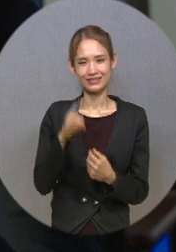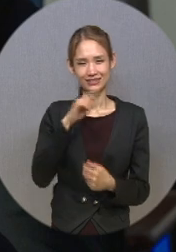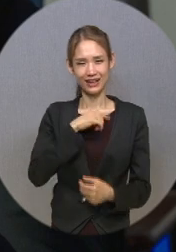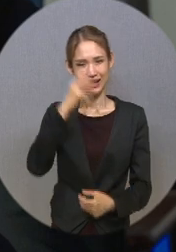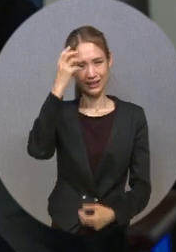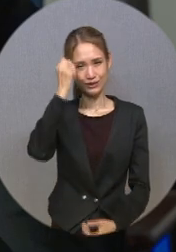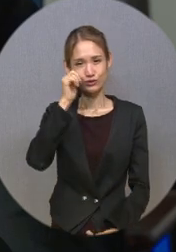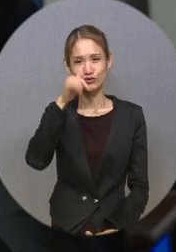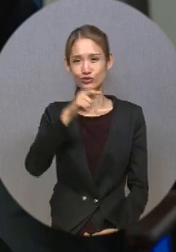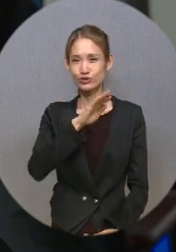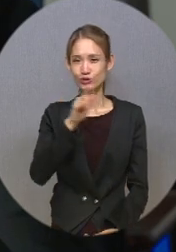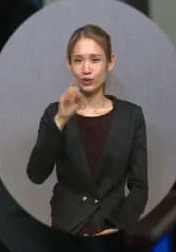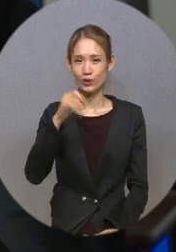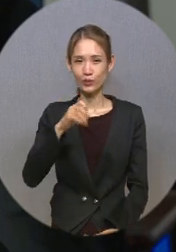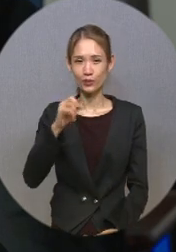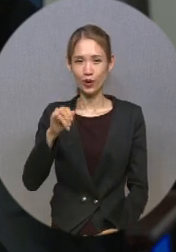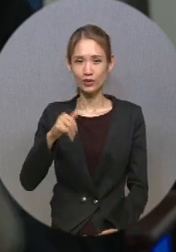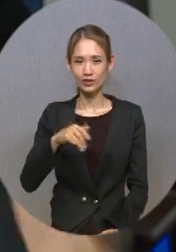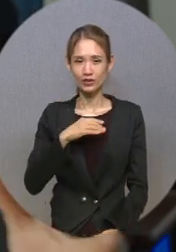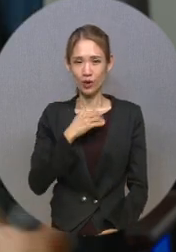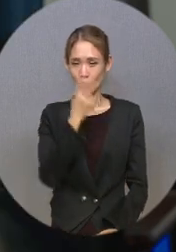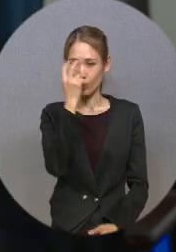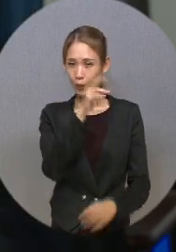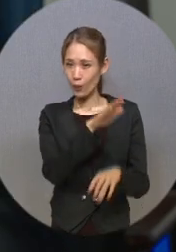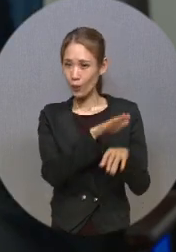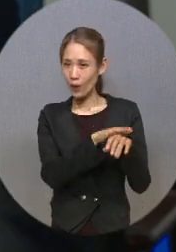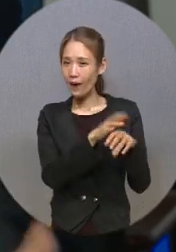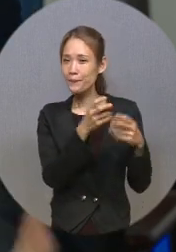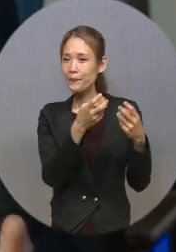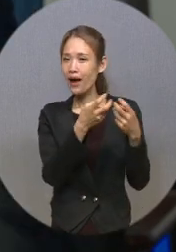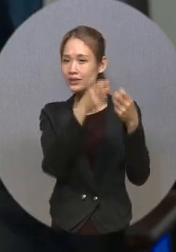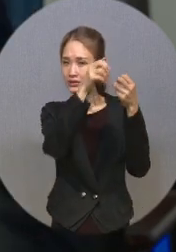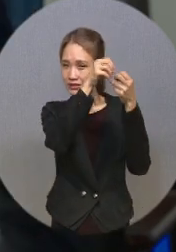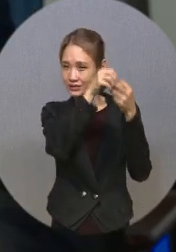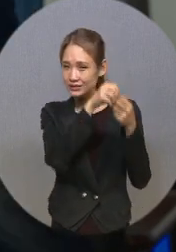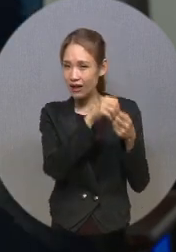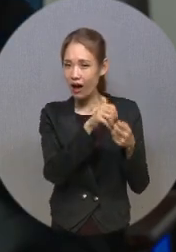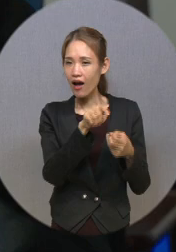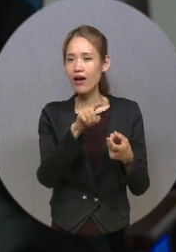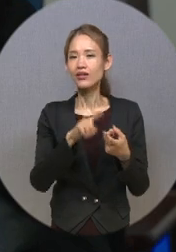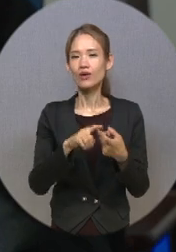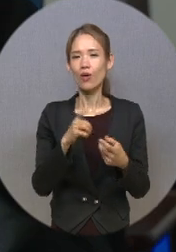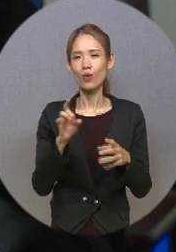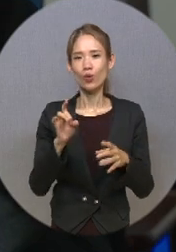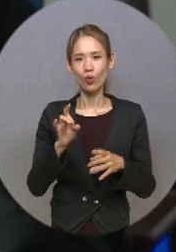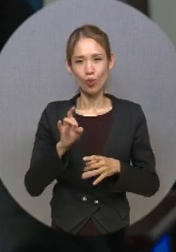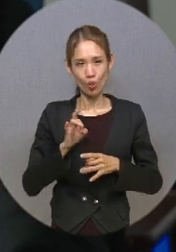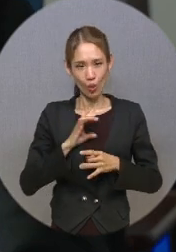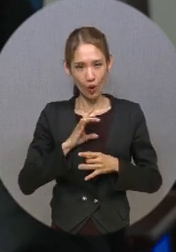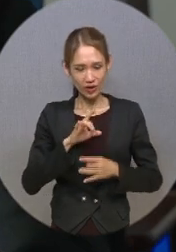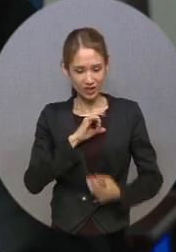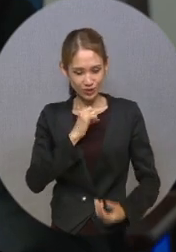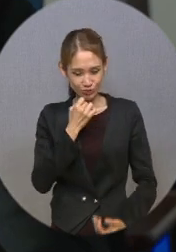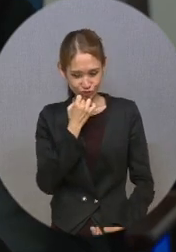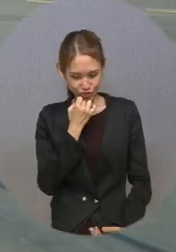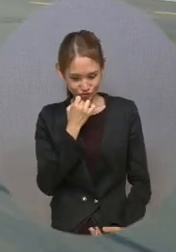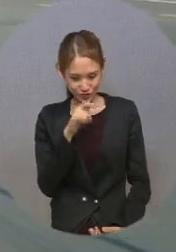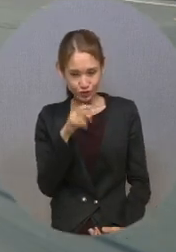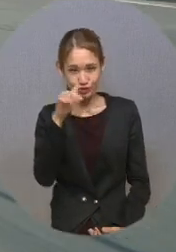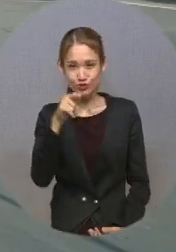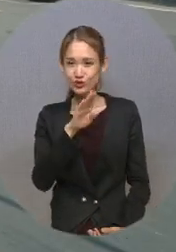게 죽방 멸치예요, 저는. 아직까지 보존되어 있는 그 방식이 보존되어 있다는 것 자체가 너무 놀라워서. 예, 이름도 웃기잖아요, 죽방.